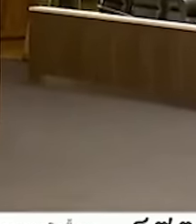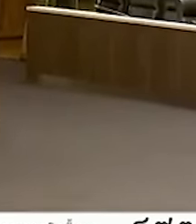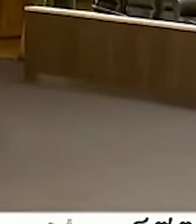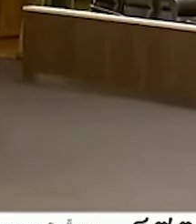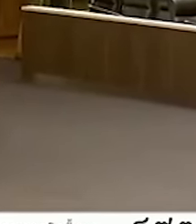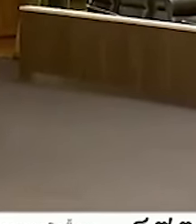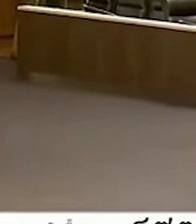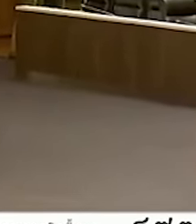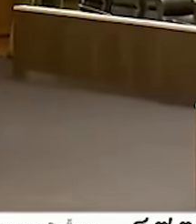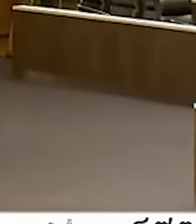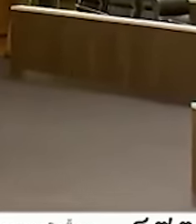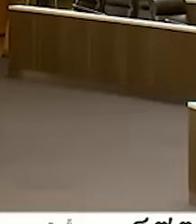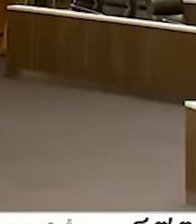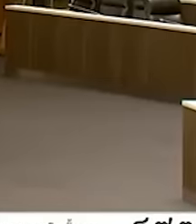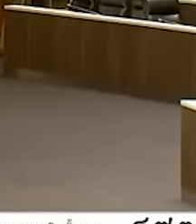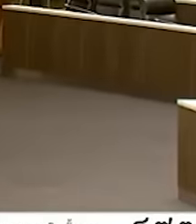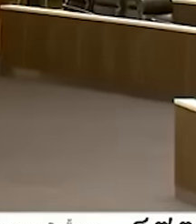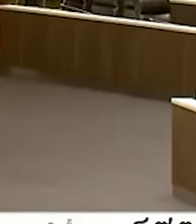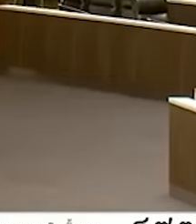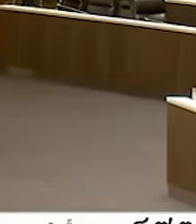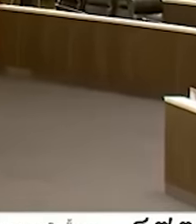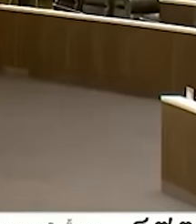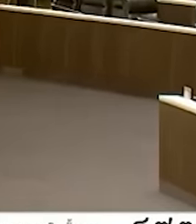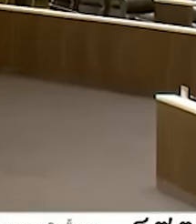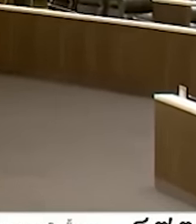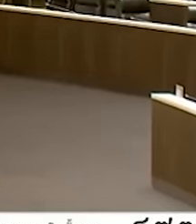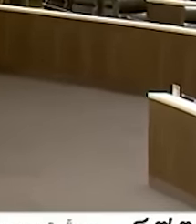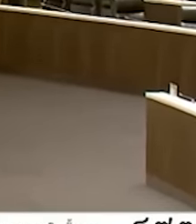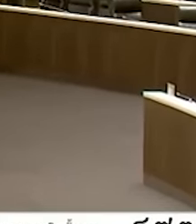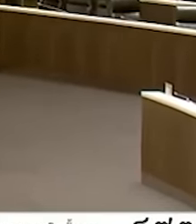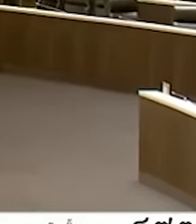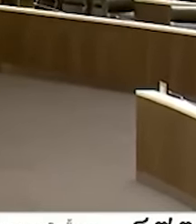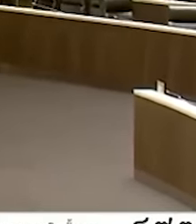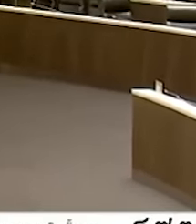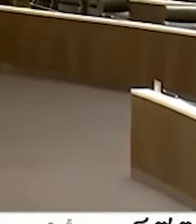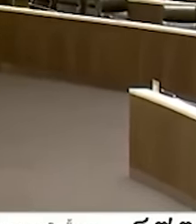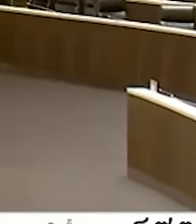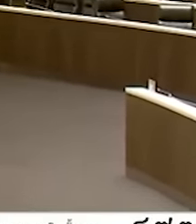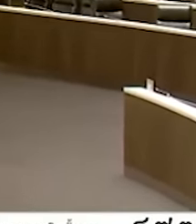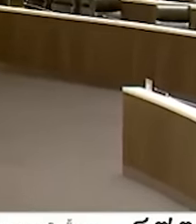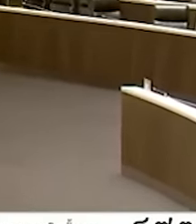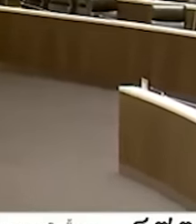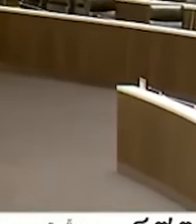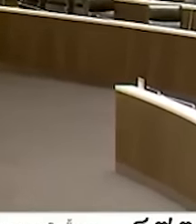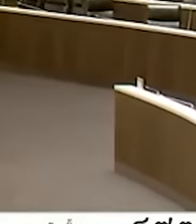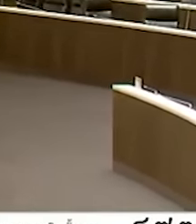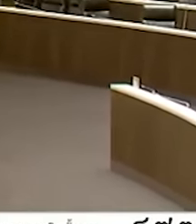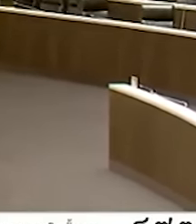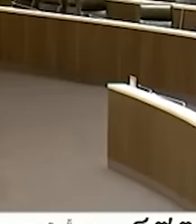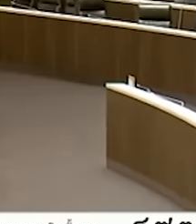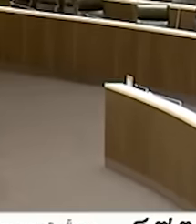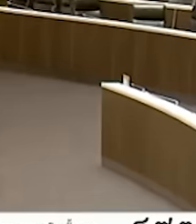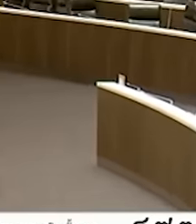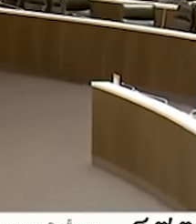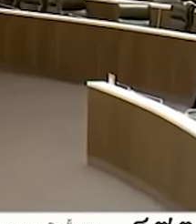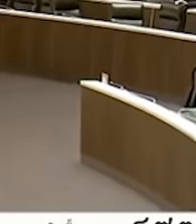รคประชาธิปัตย์นางรำพูนตันติวณิชชานนท์ส.ส.จังหวัดอุบลราชธานีพรรคไทยสร้างไทยค่ะและน